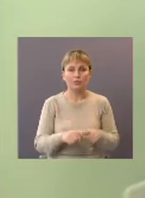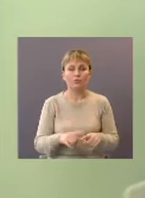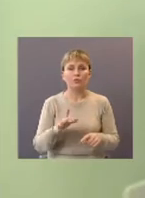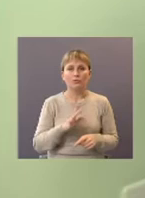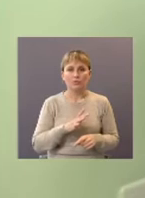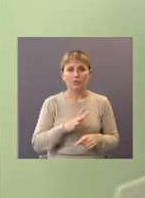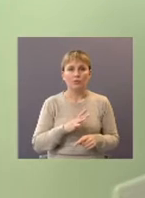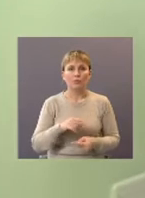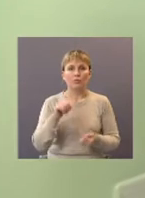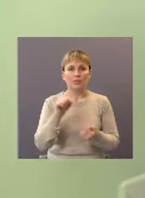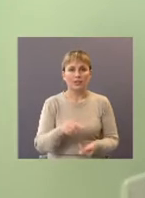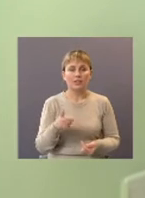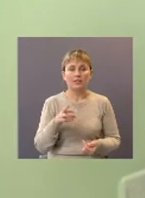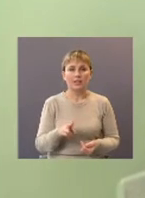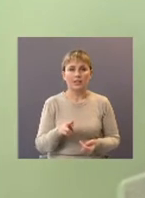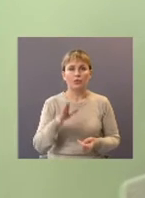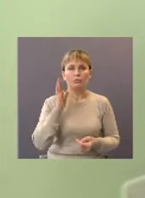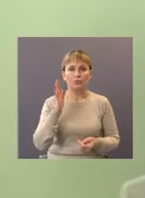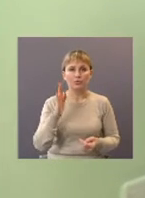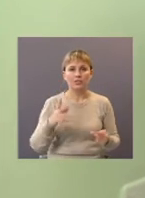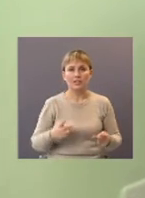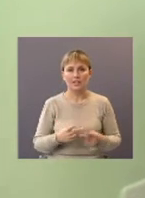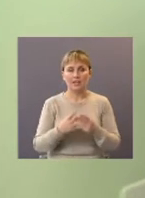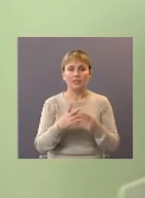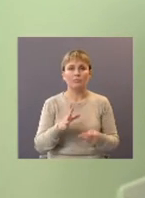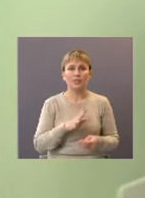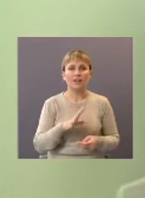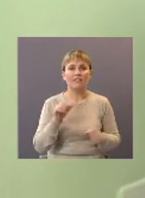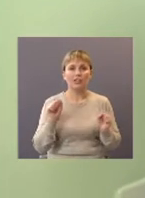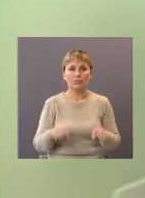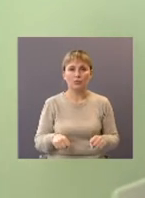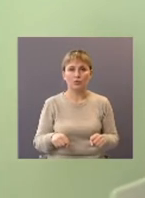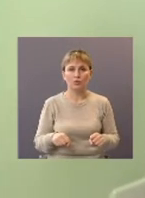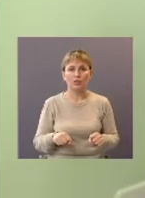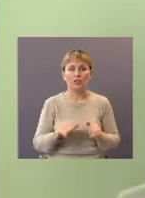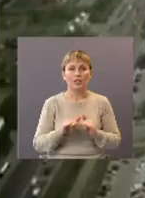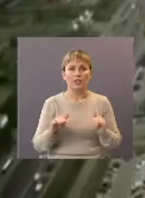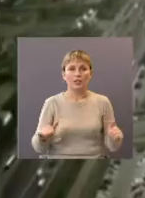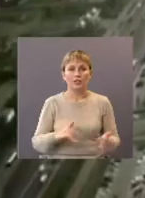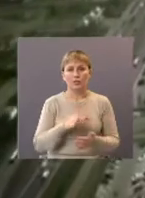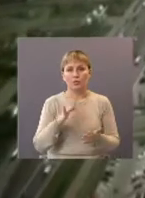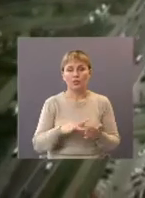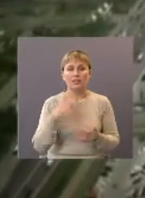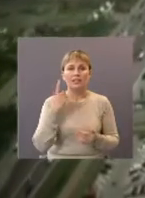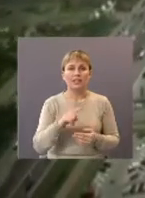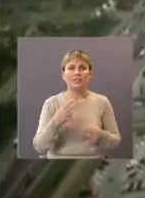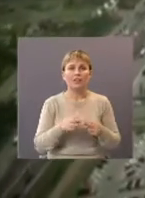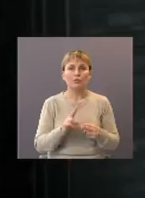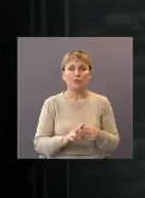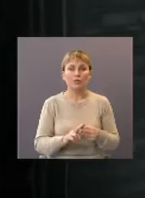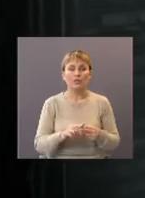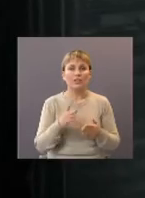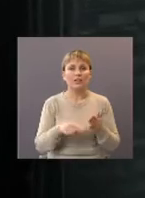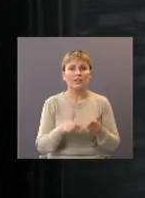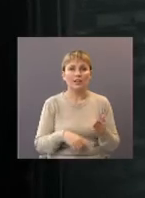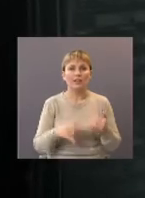была подходящая для будущей столицы. Была возможность расширять город. Идея, в которую практически не